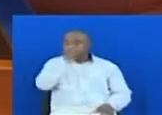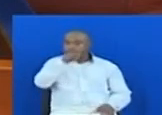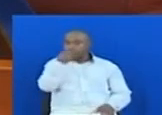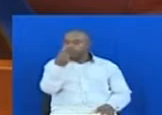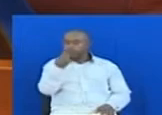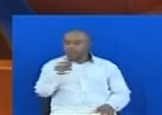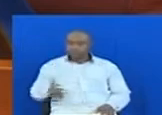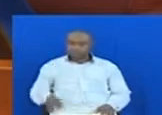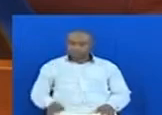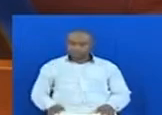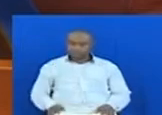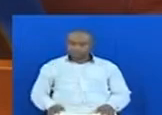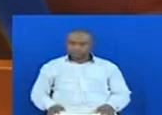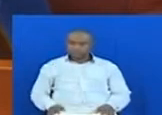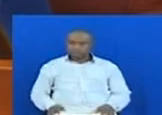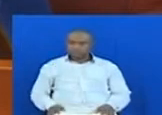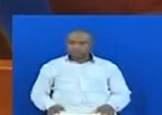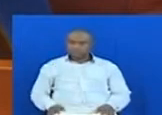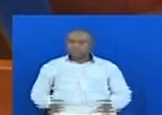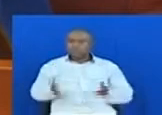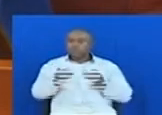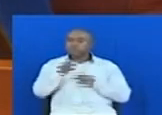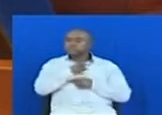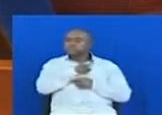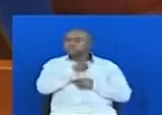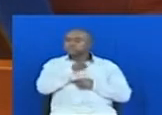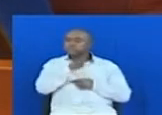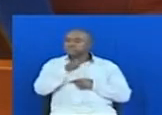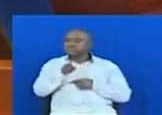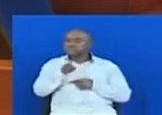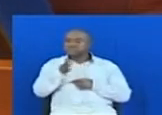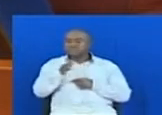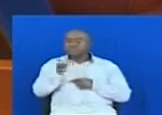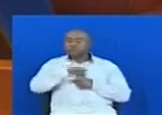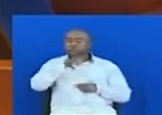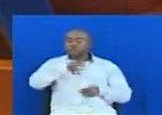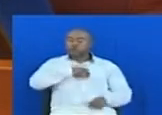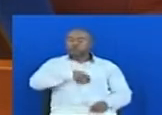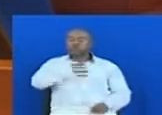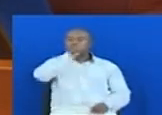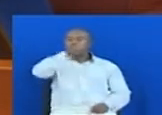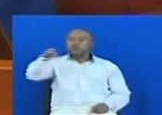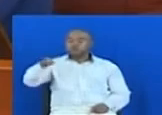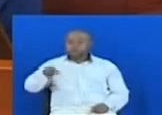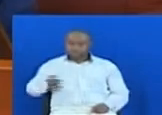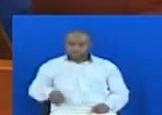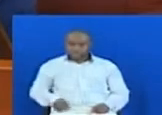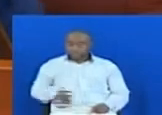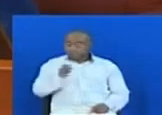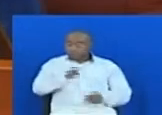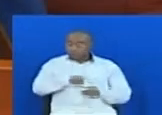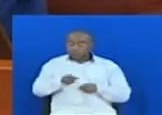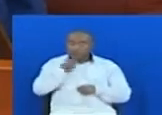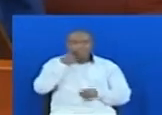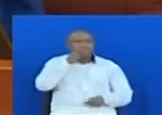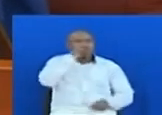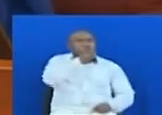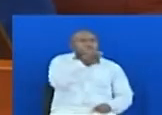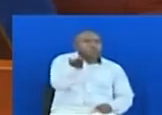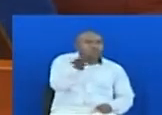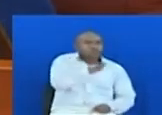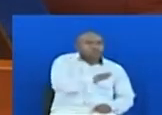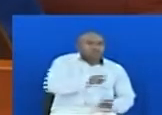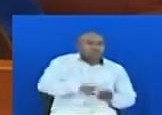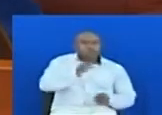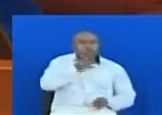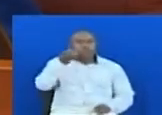kadhalika. Kwa sababu ile yote tulisema namna, kwa sababu inaongeza hofu. Inawafanya watu saa zote wao wangapi leo? Wangapi